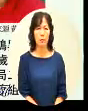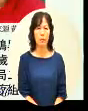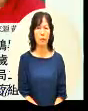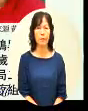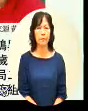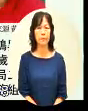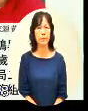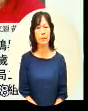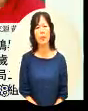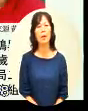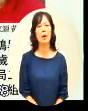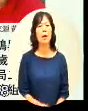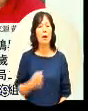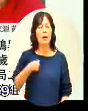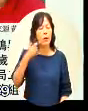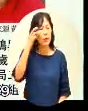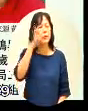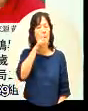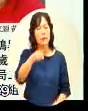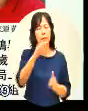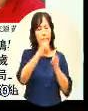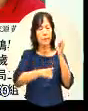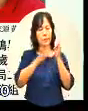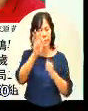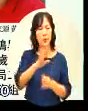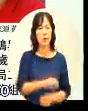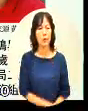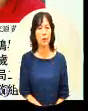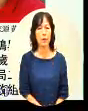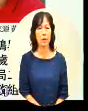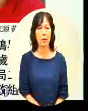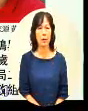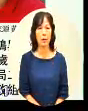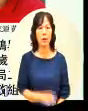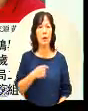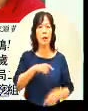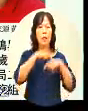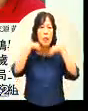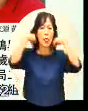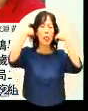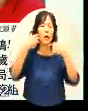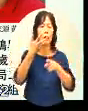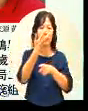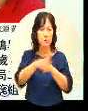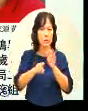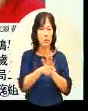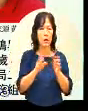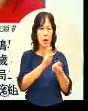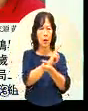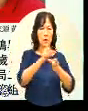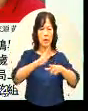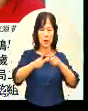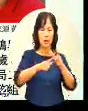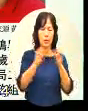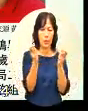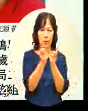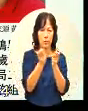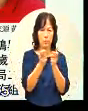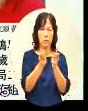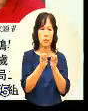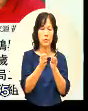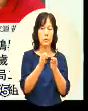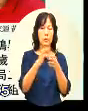这个我想这个是一个故事，好啦，这个上吊死亡是我们林园的最近的，他